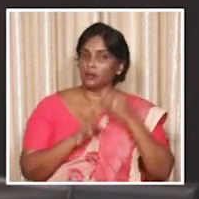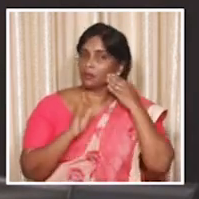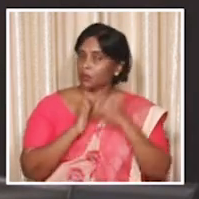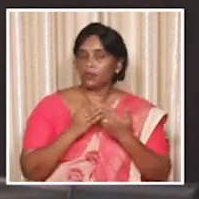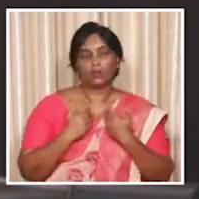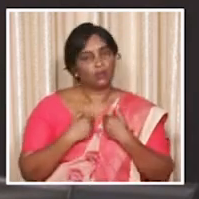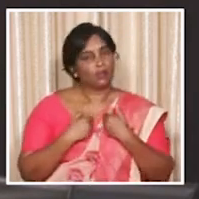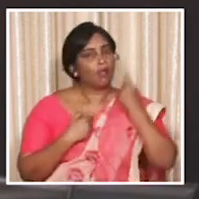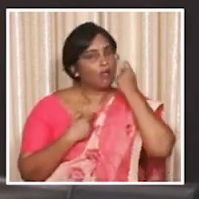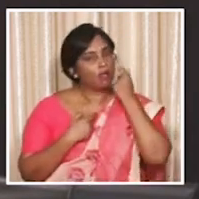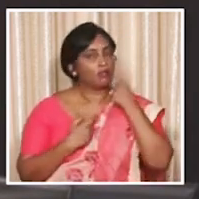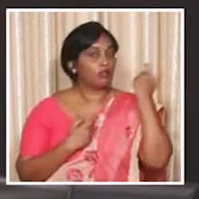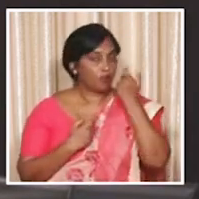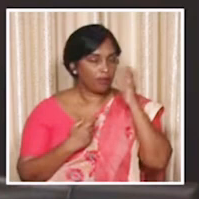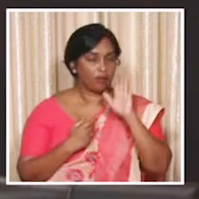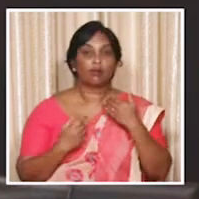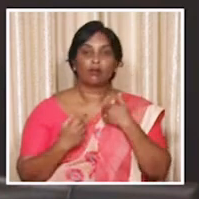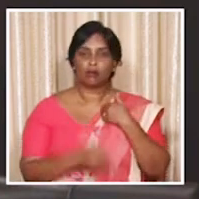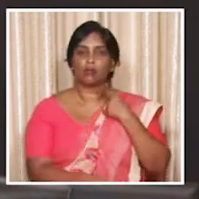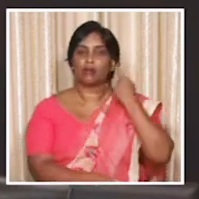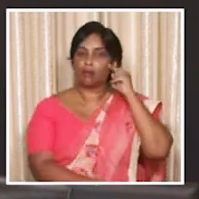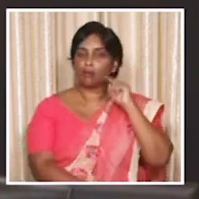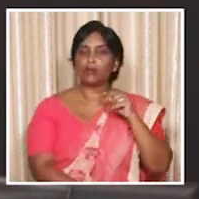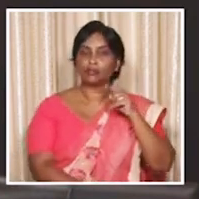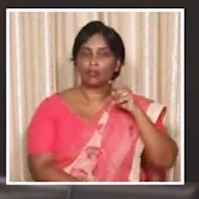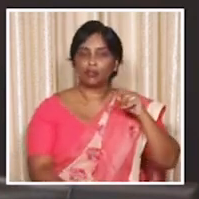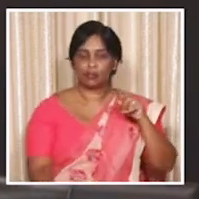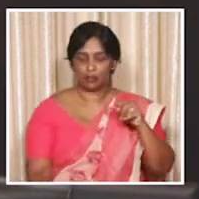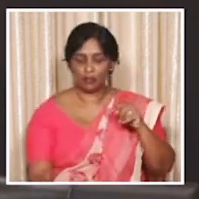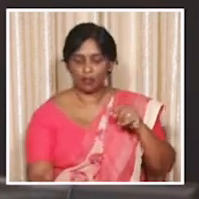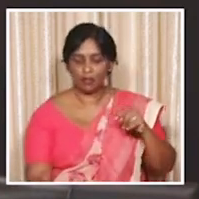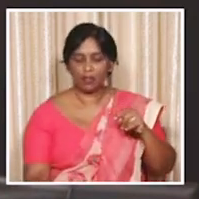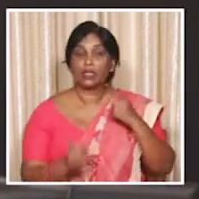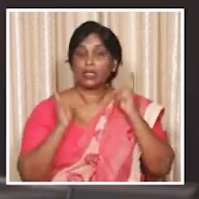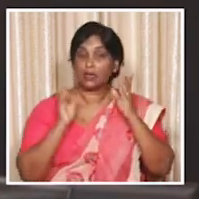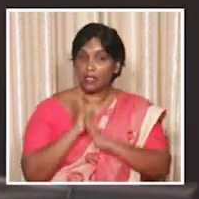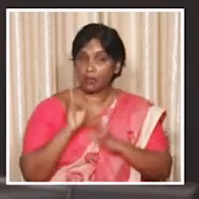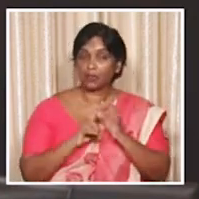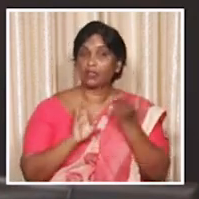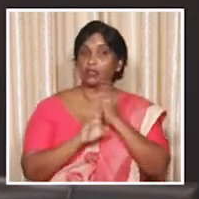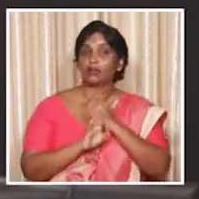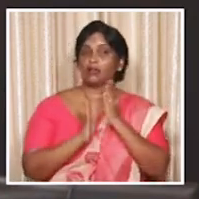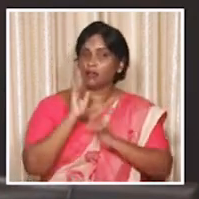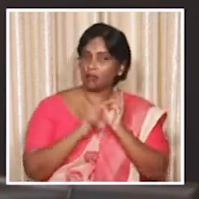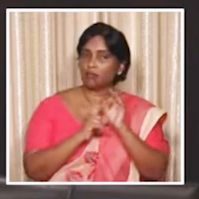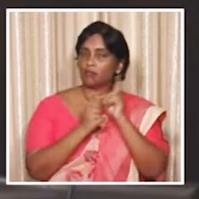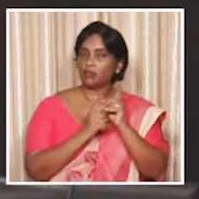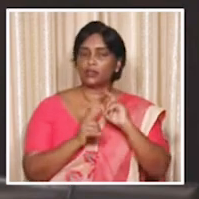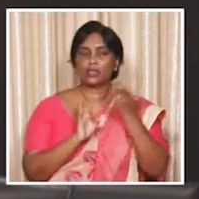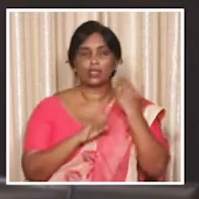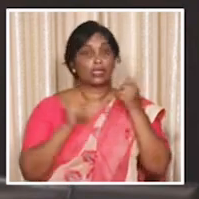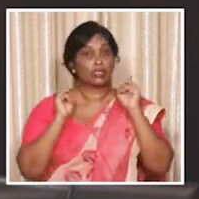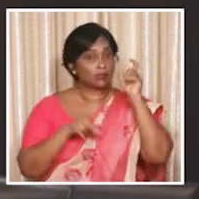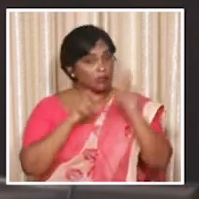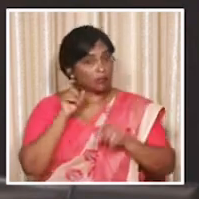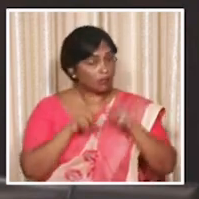අපි අදහස් හොයා බලා ගන්න අපි විවිධ ක්ෂේත්‍රවල පුද්ගලයන් හම්බ වුණා. ක්‍රීඩා අමාත්‍යවරයා හිටපු ක්‍රීඩා අමාත්‍යතුමන්ලා ඒ වගේම හිටපු